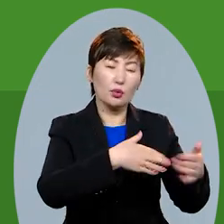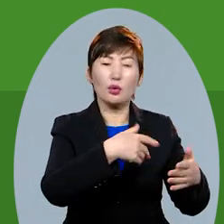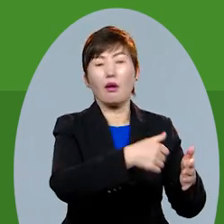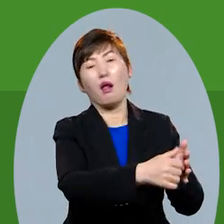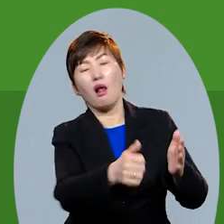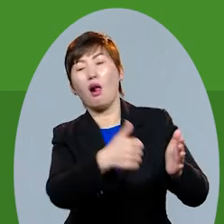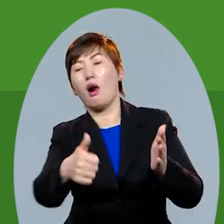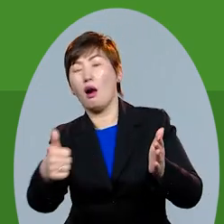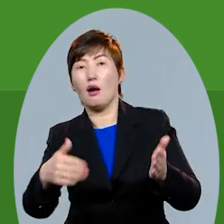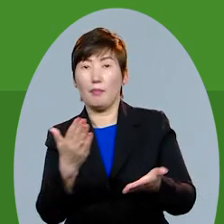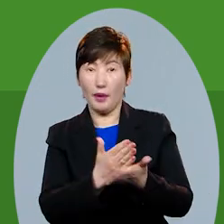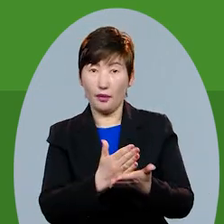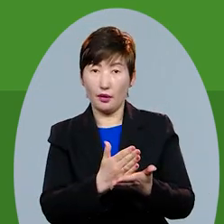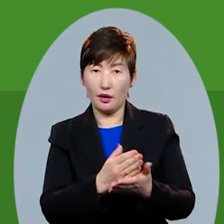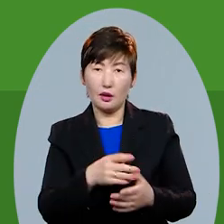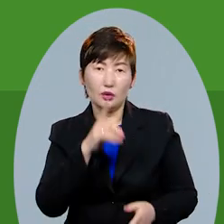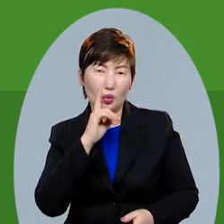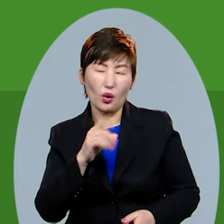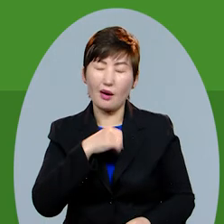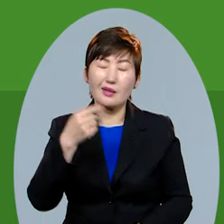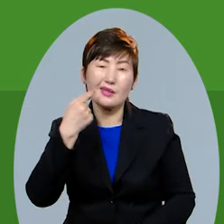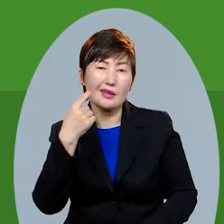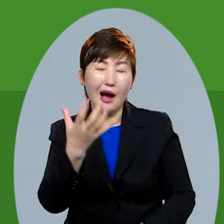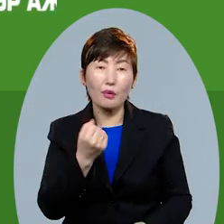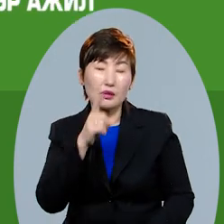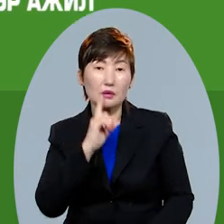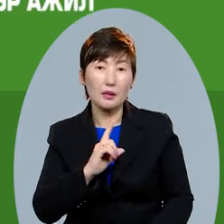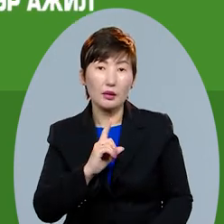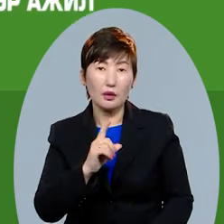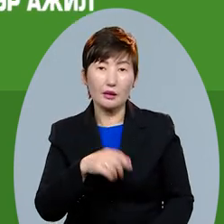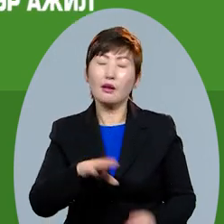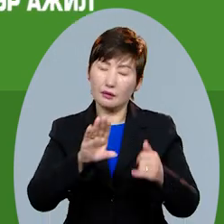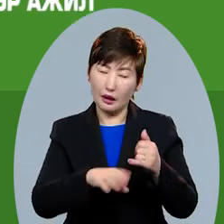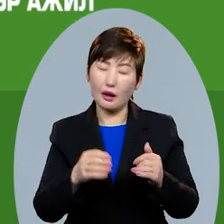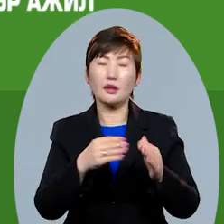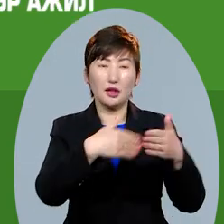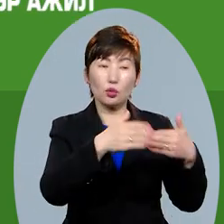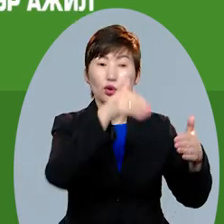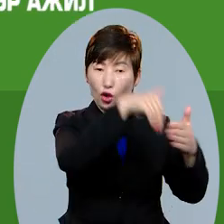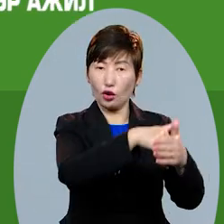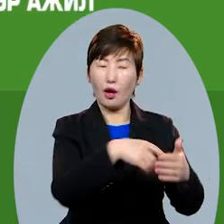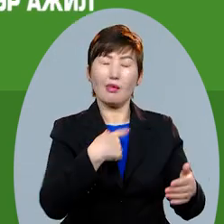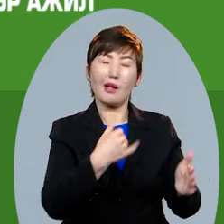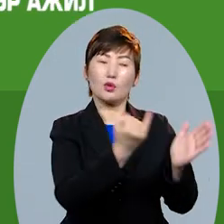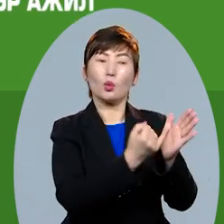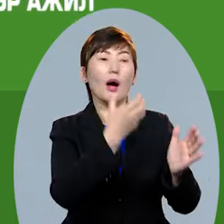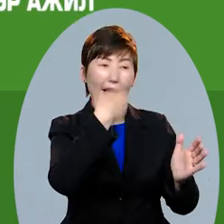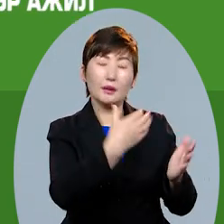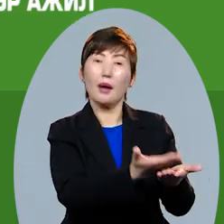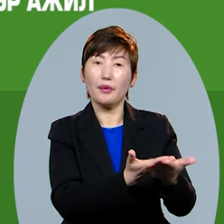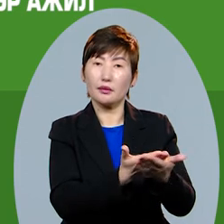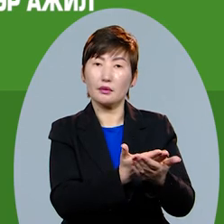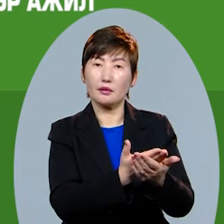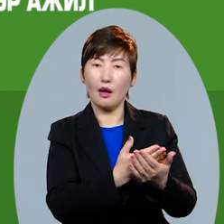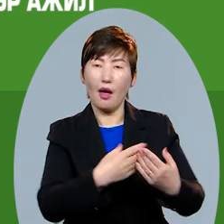Жишээлбэл, хүүхэд тань хүнс цуглуулгаар дэлгүүрт ороход сахилах хүйтэж, гүүх эсвэл дураараа чихэр шоколад авах гээд байвал дараагийн удаа дэлгүүрт